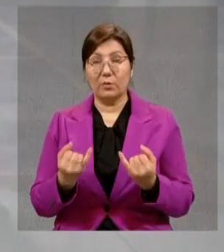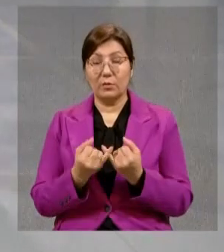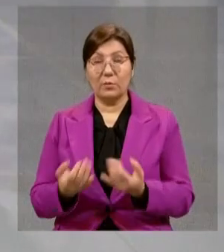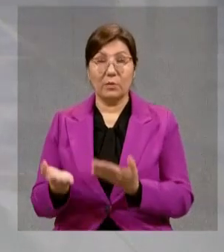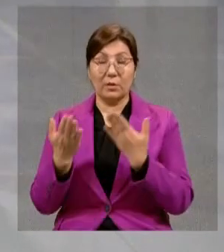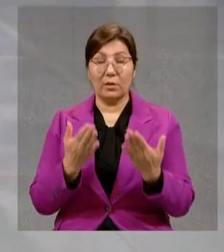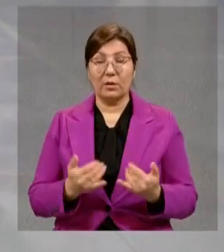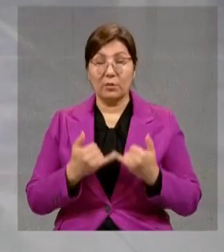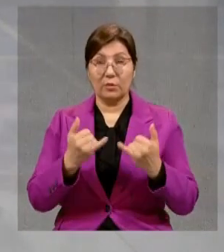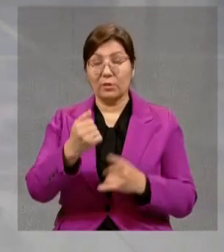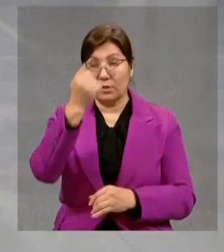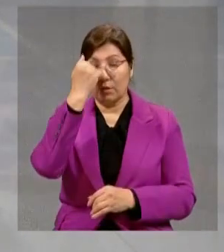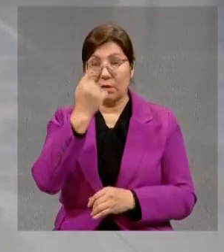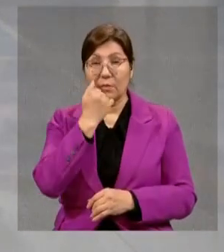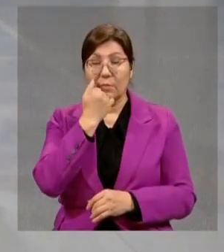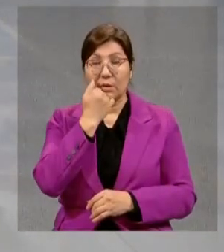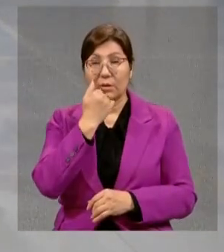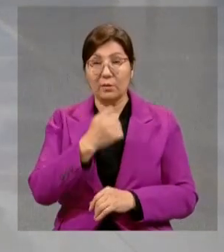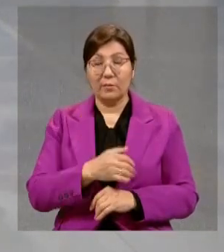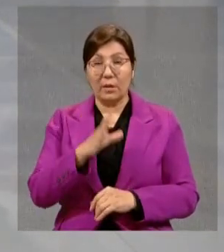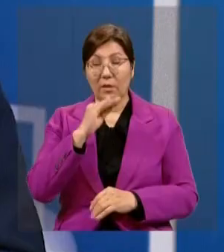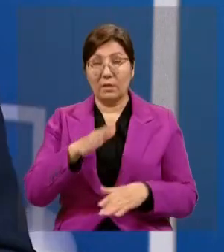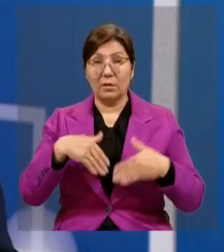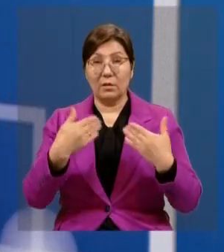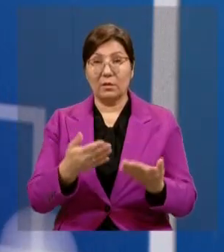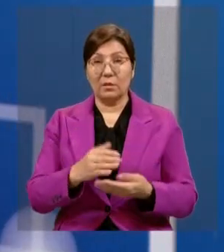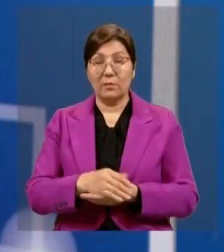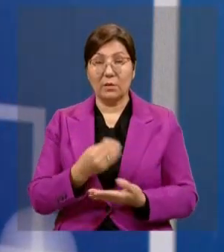барша көрерменнің атынан алғысымызды білдіреміз. Жұмысыңызға сәттілік тілейміз. Рахмет.